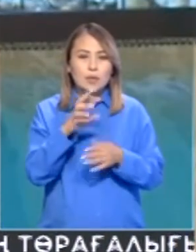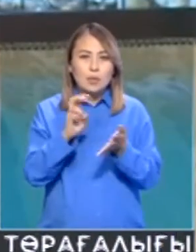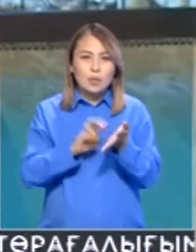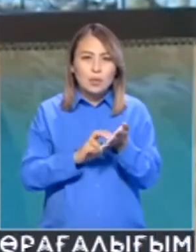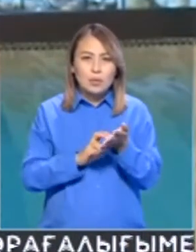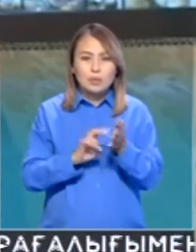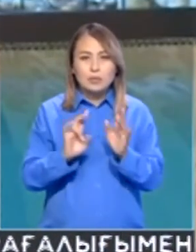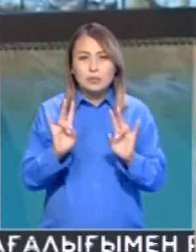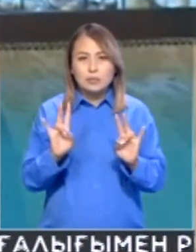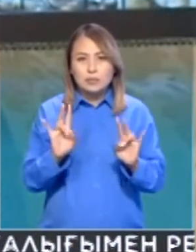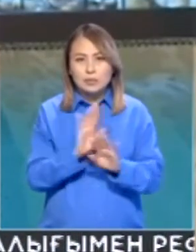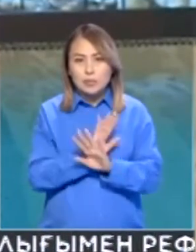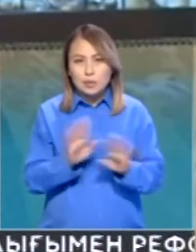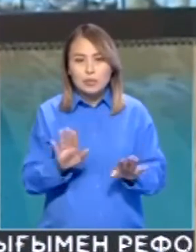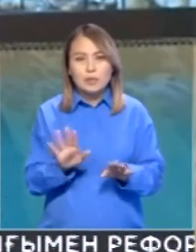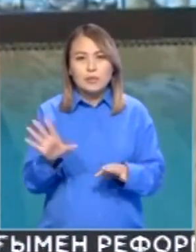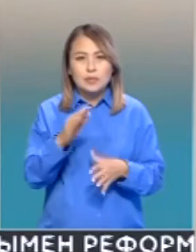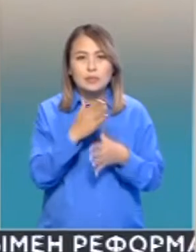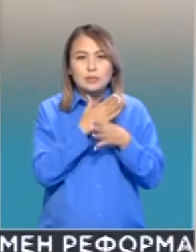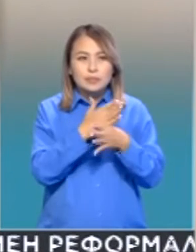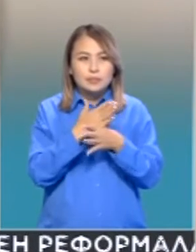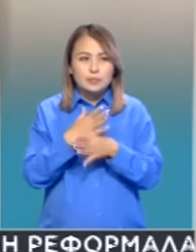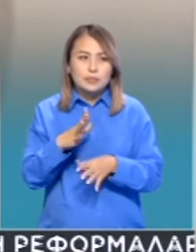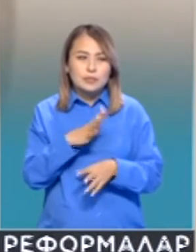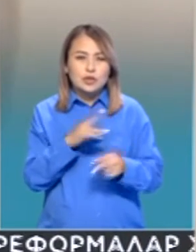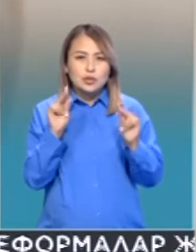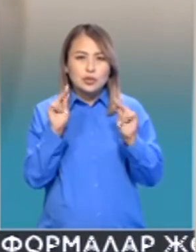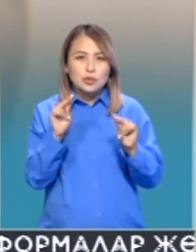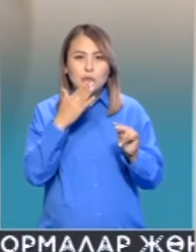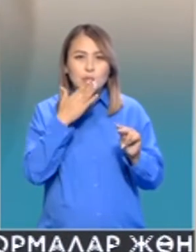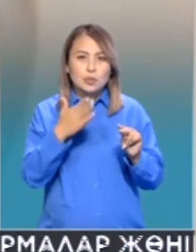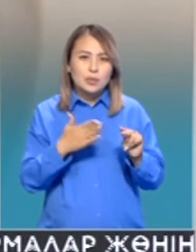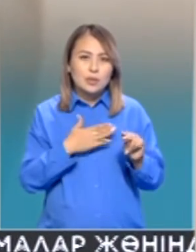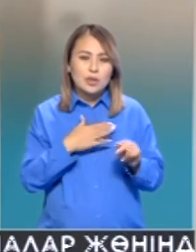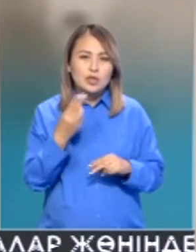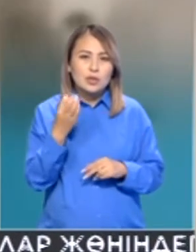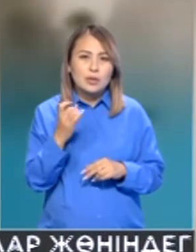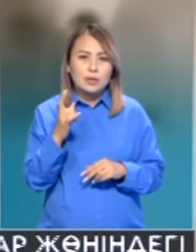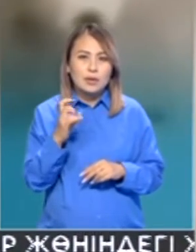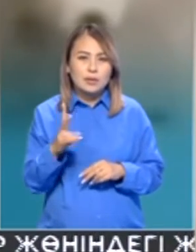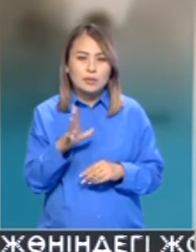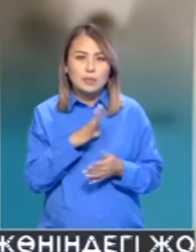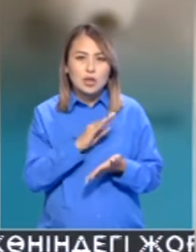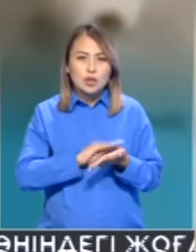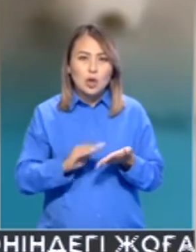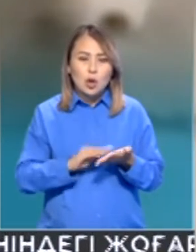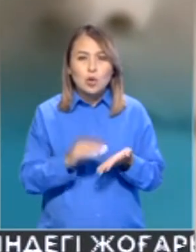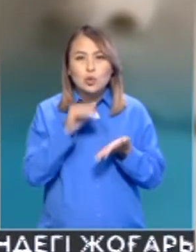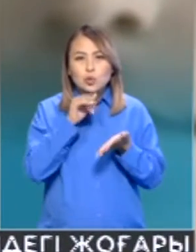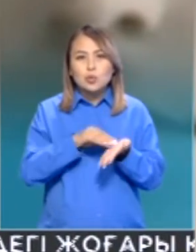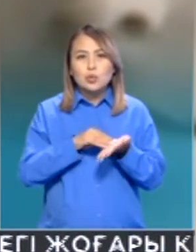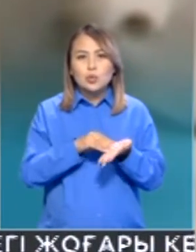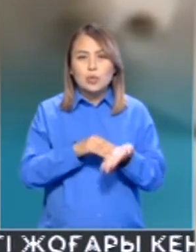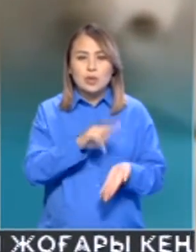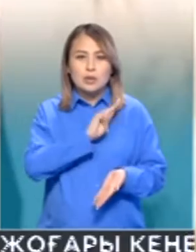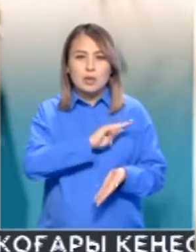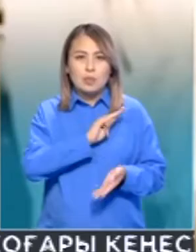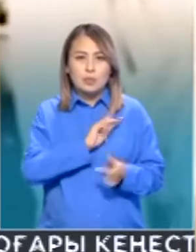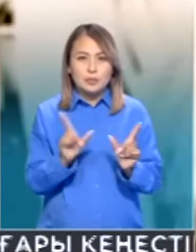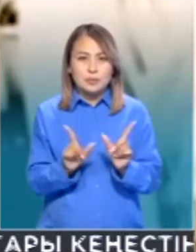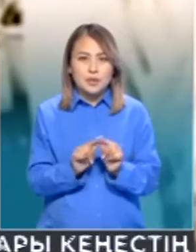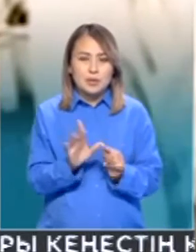үрікпей өмірге алып келді. Шындықтың шырақшысы Шерхан үшін жазушылық пен журналистика қос қанат